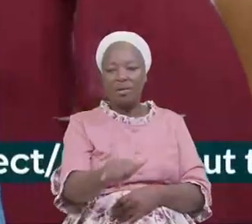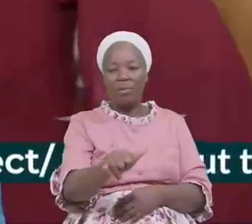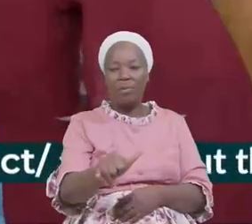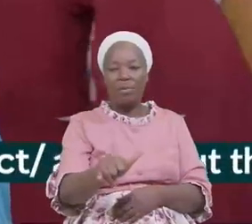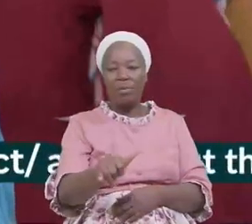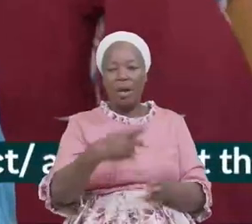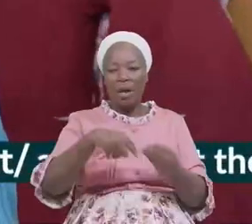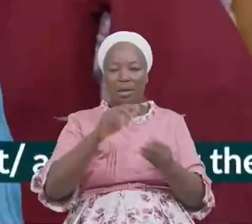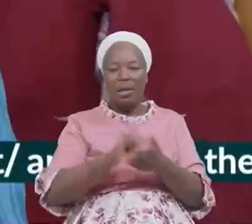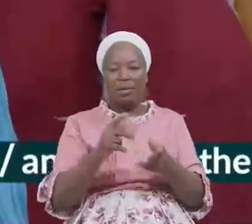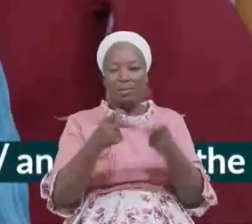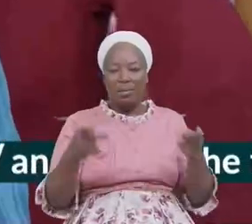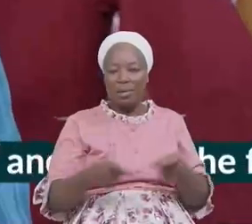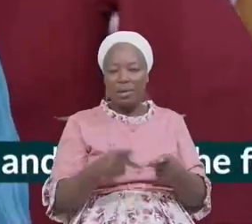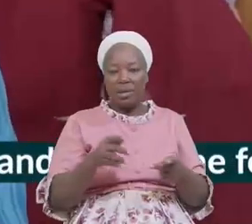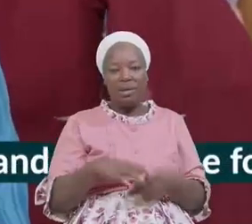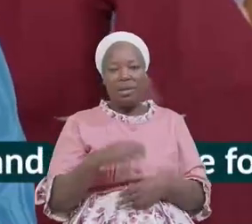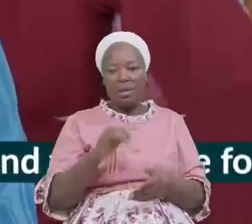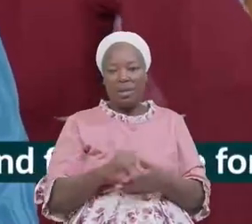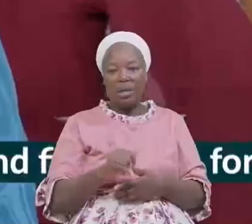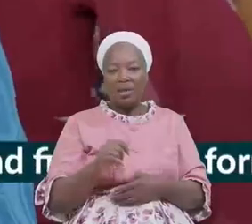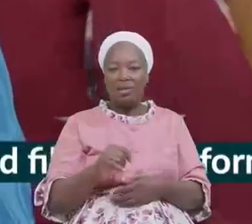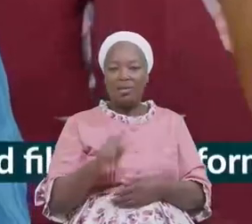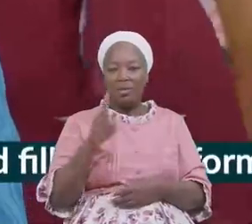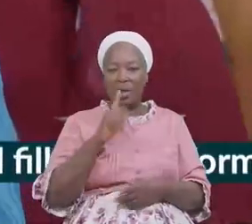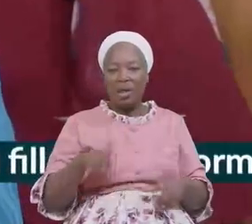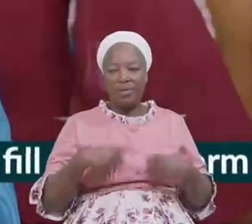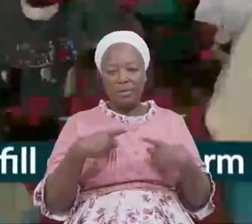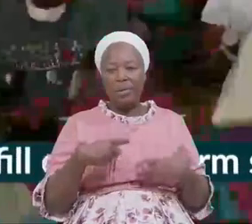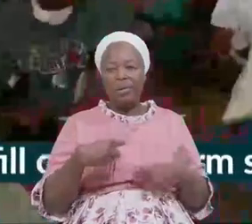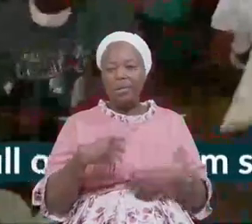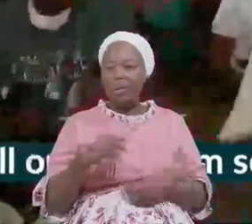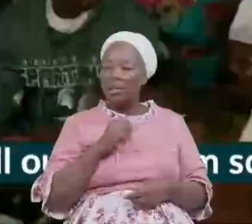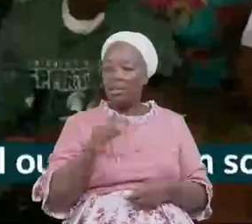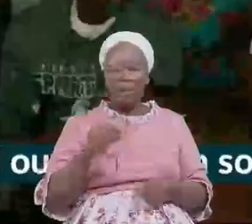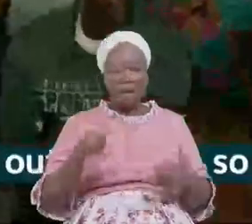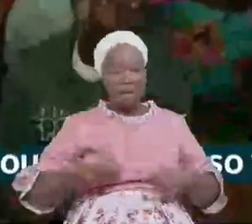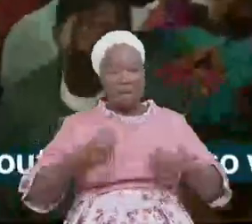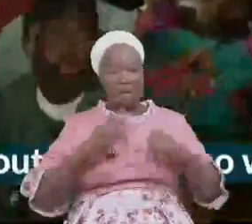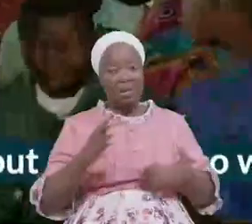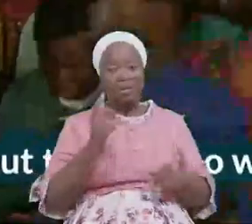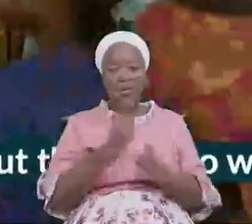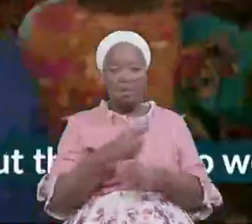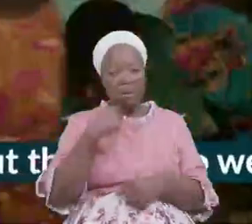leur vie à Christ. Donnez les informations correctes.